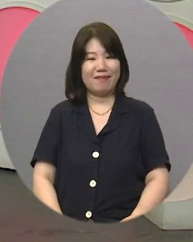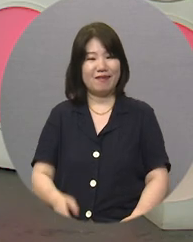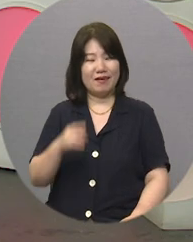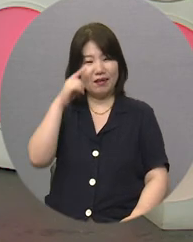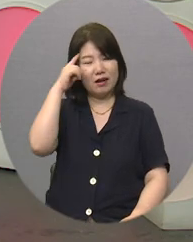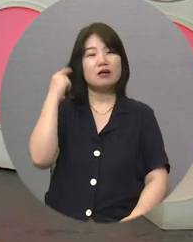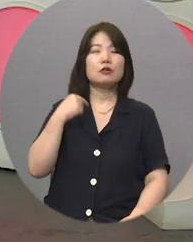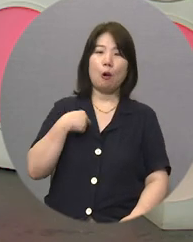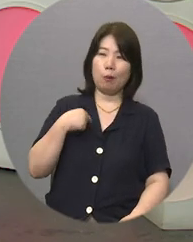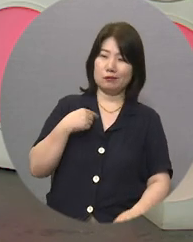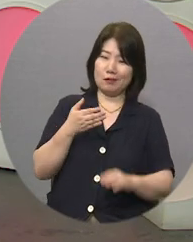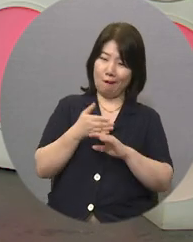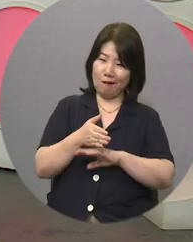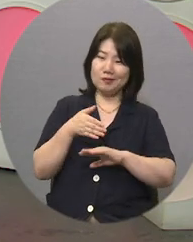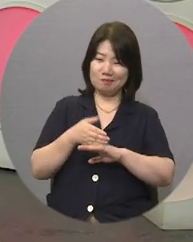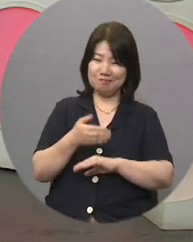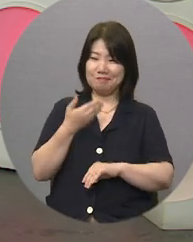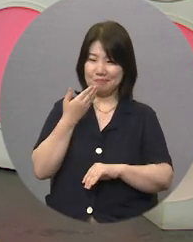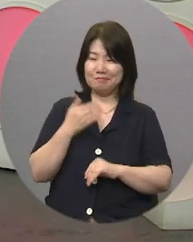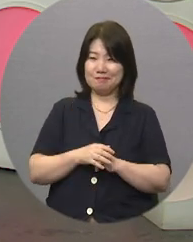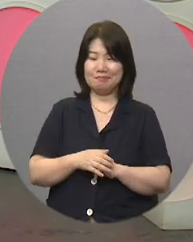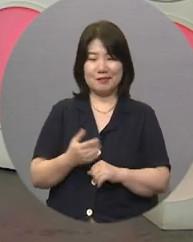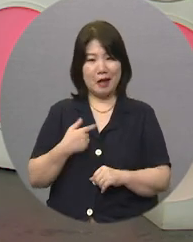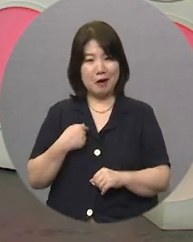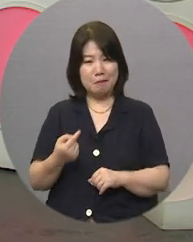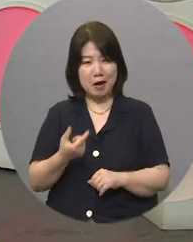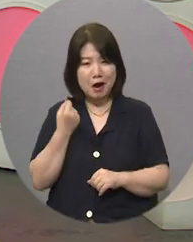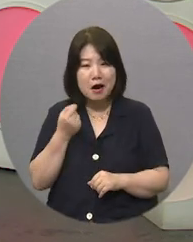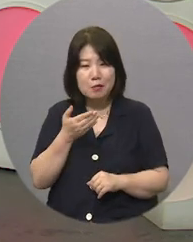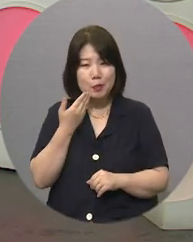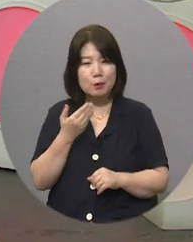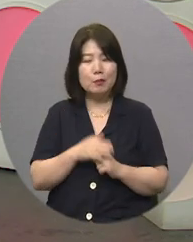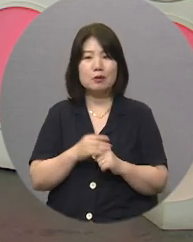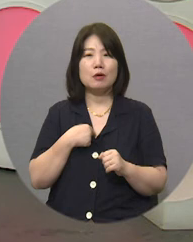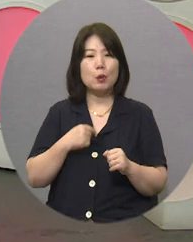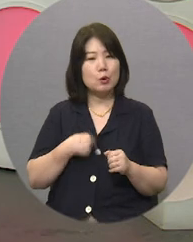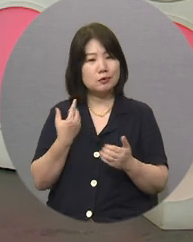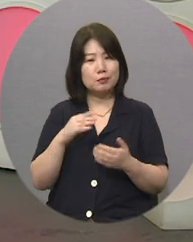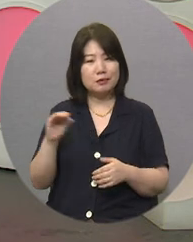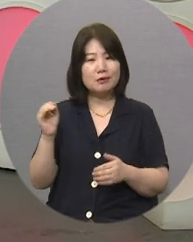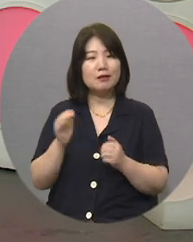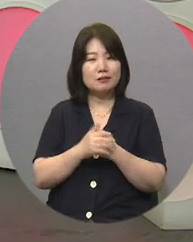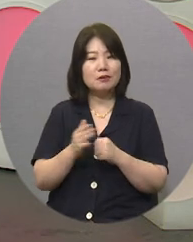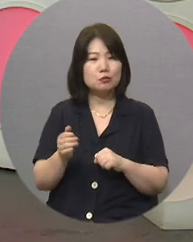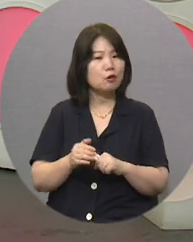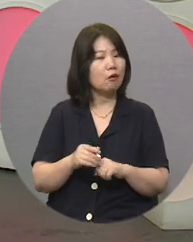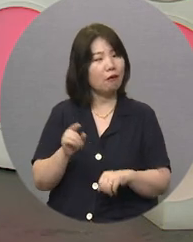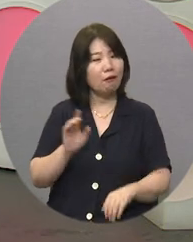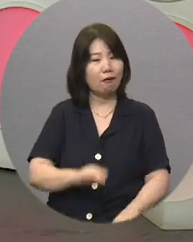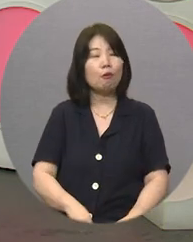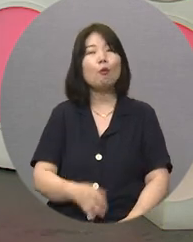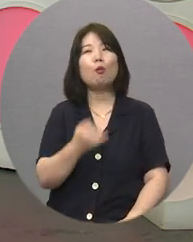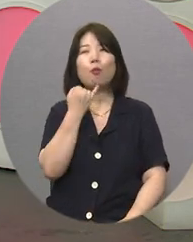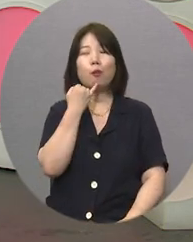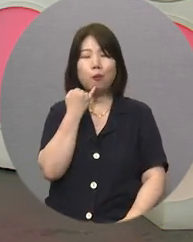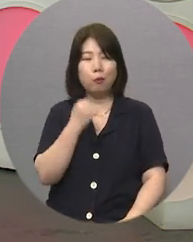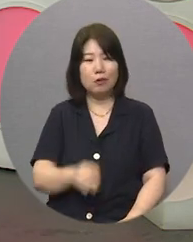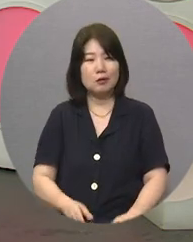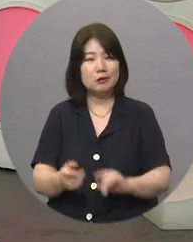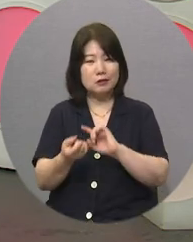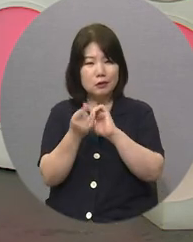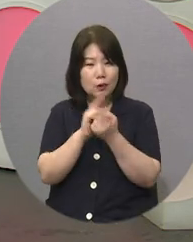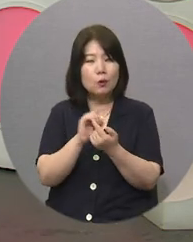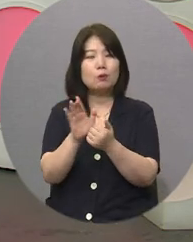일부러 천천히 먹어요. 천천히. 아, 그래서? 내가 또 빨리 먹으면 또 내가 먼저 혼자 나가기도 미안하니까 그냥 천천히 그래, 먹자. 그래, 그거 좋다. 그래,